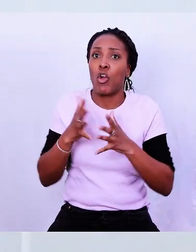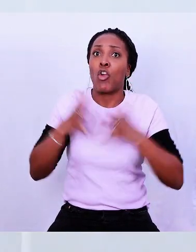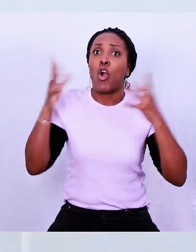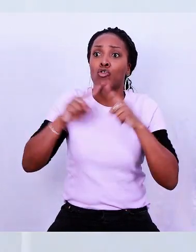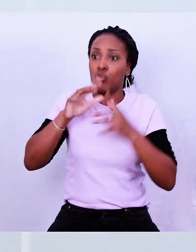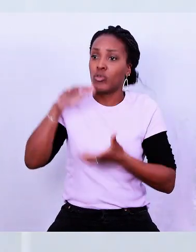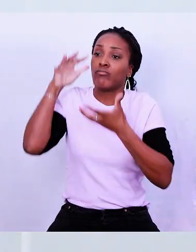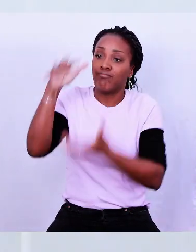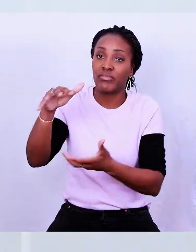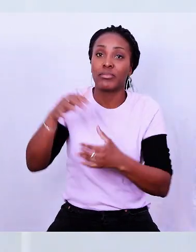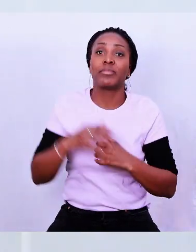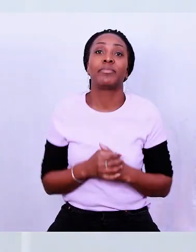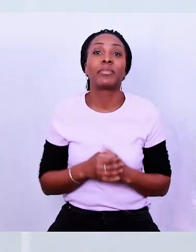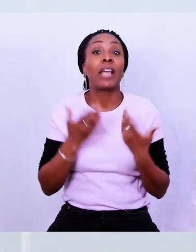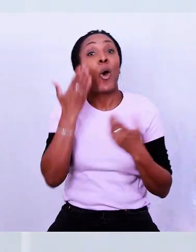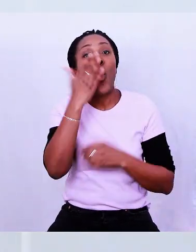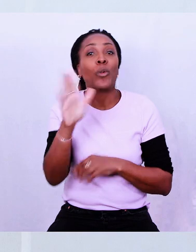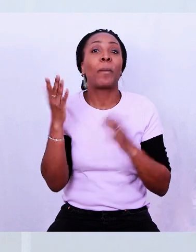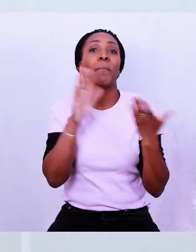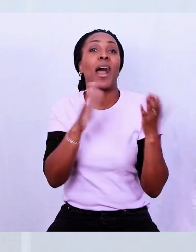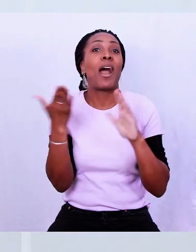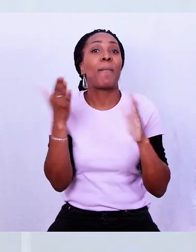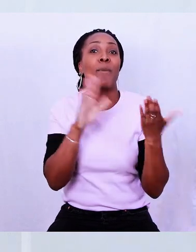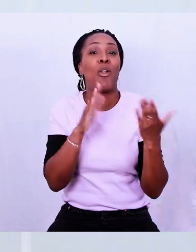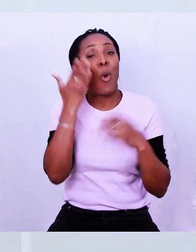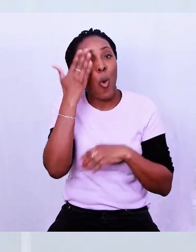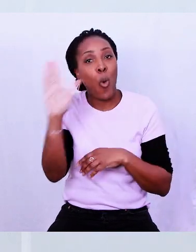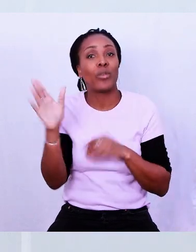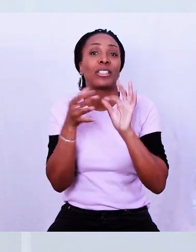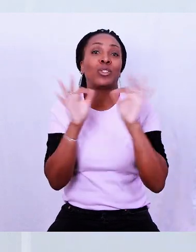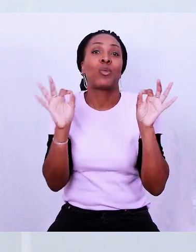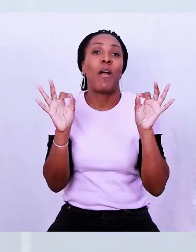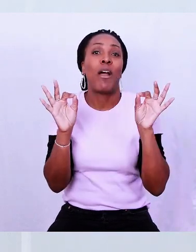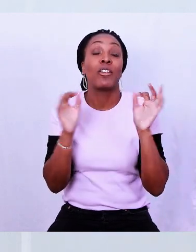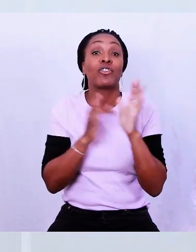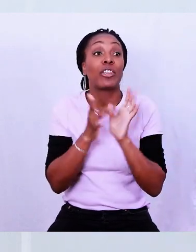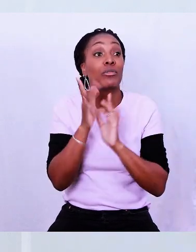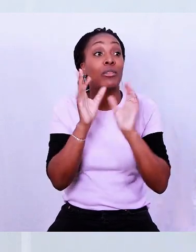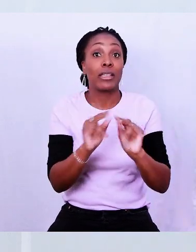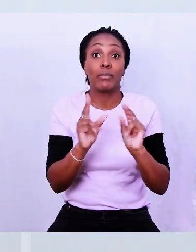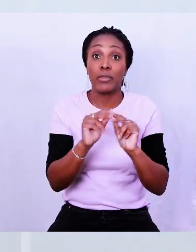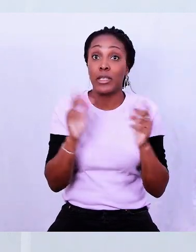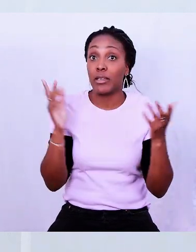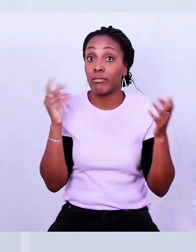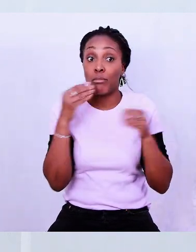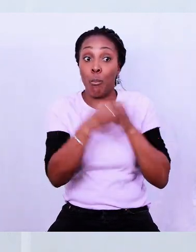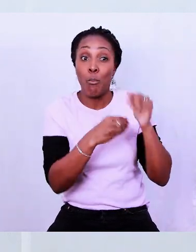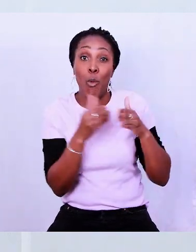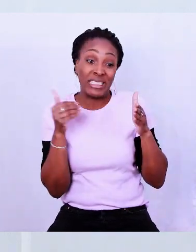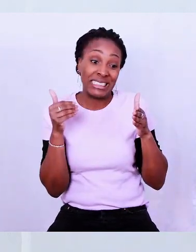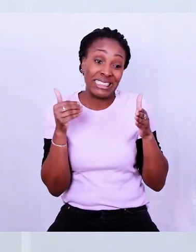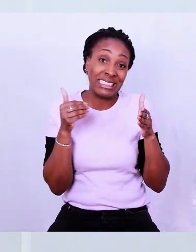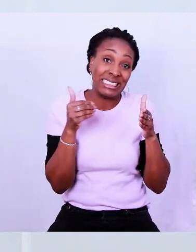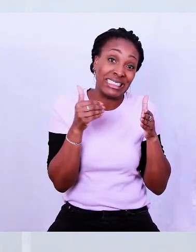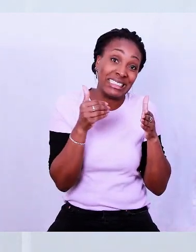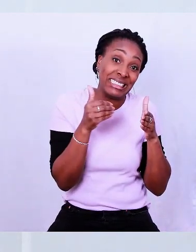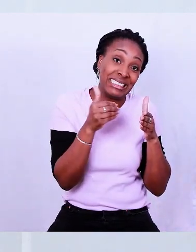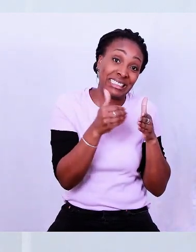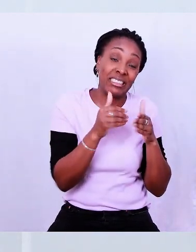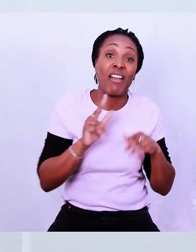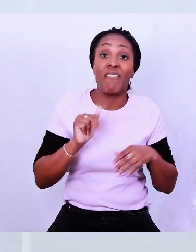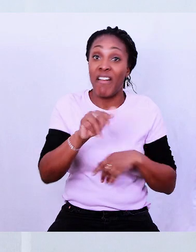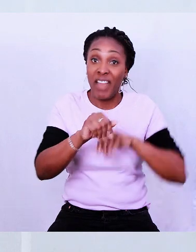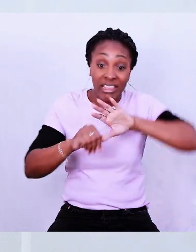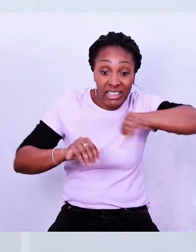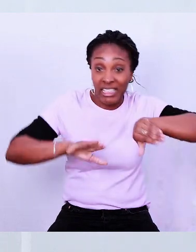texte-là, dans cette parabole, Jésus là aussi parle en disant, qu'à la fin des temps, il y aura aussi, il y aura un tri qui va se faire entre